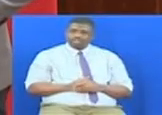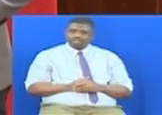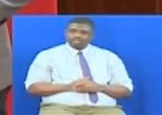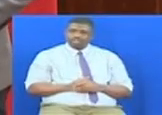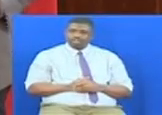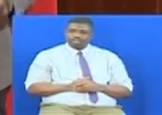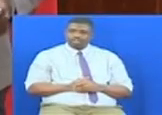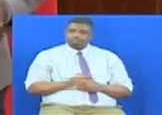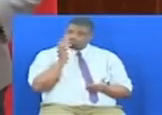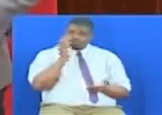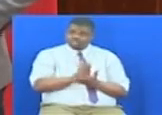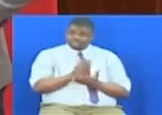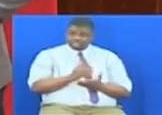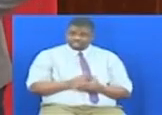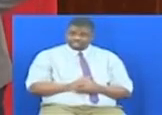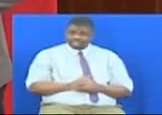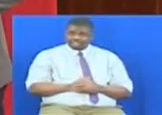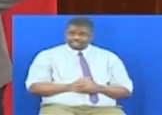Kweli?